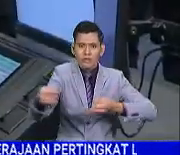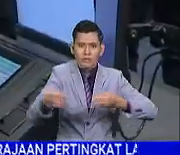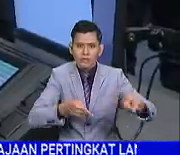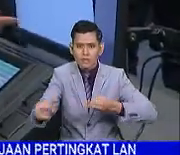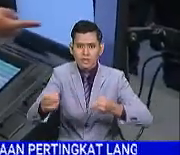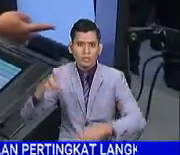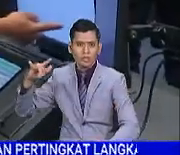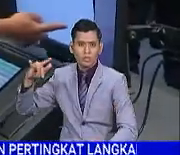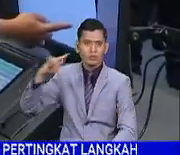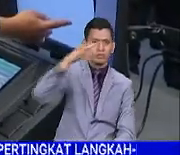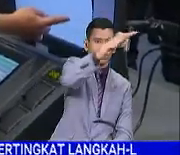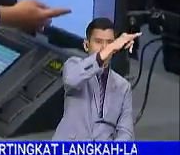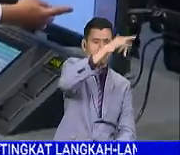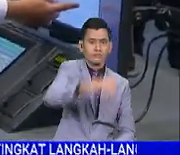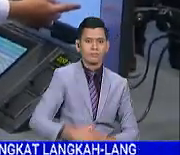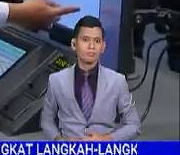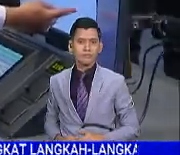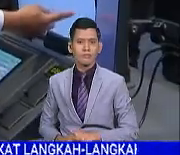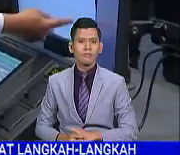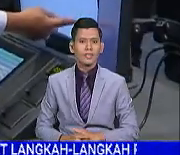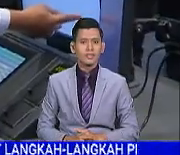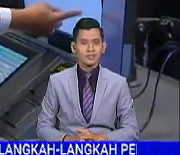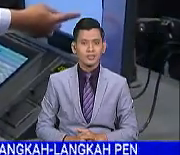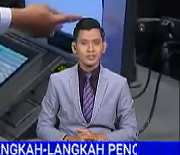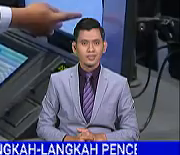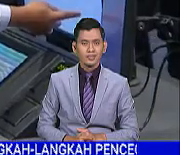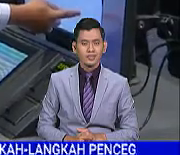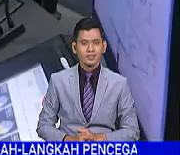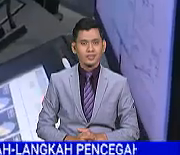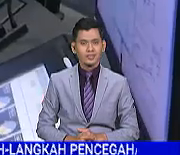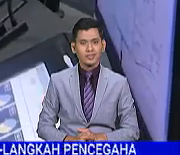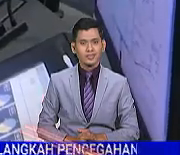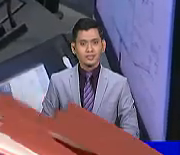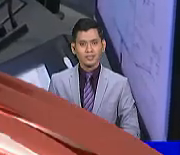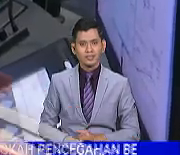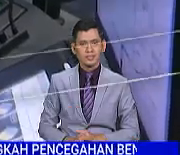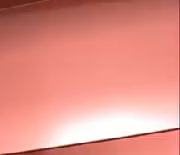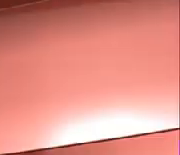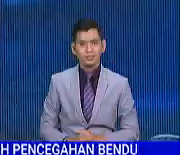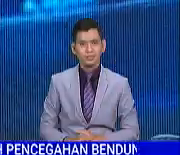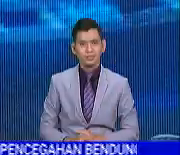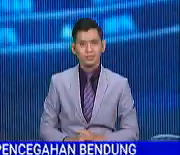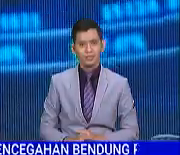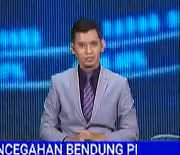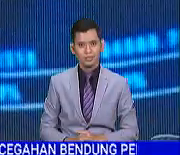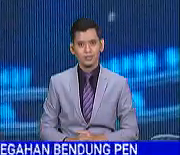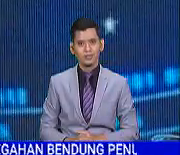Ruang Udara Bersama. Sementara itu,